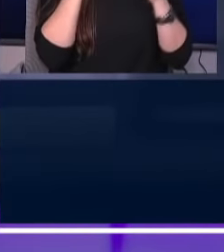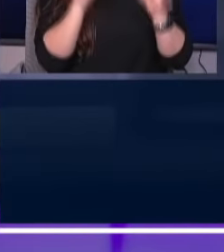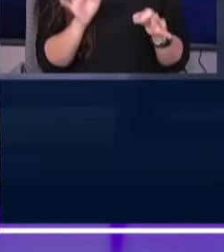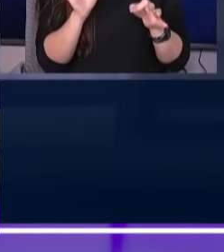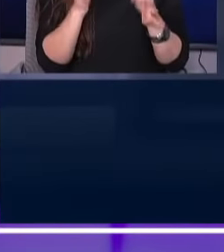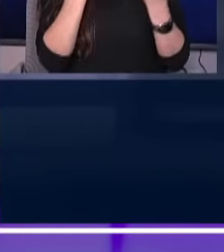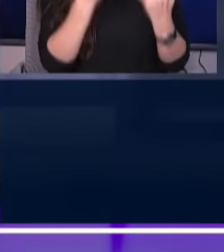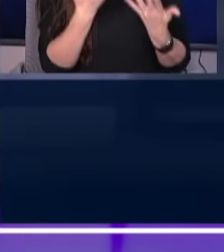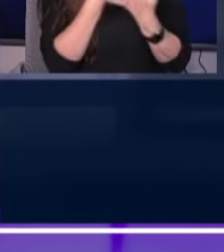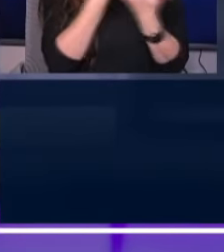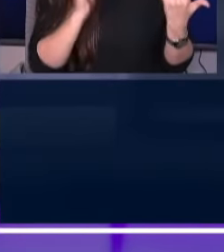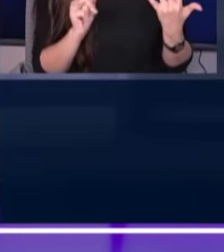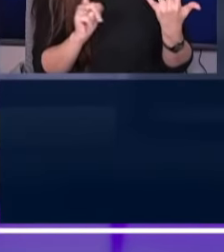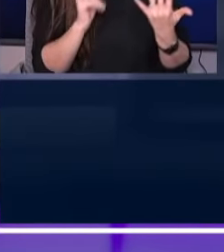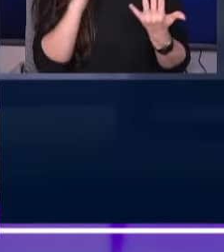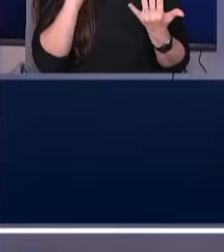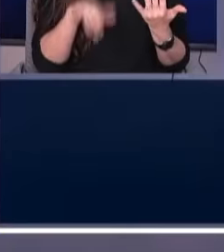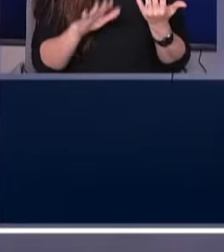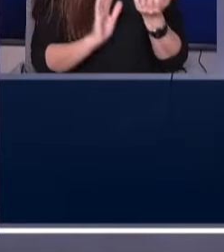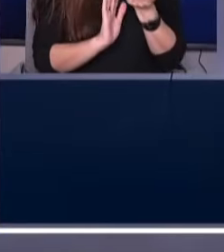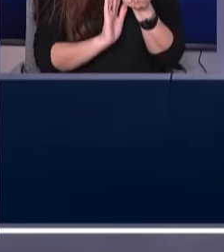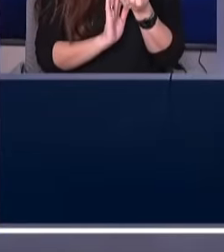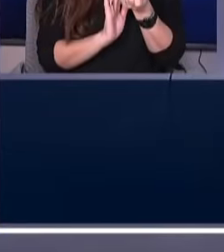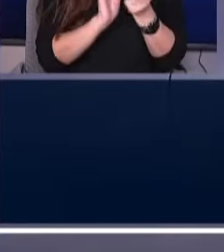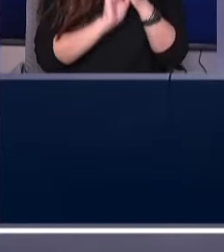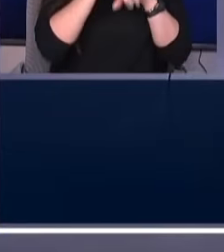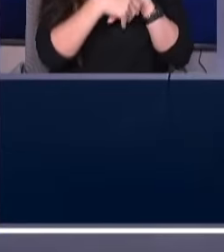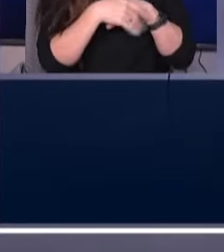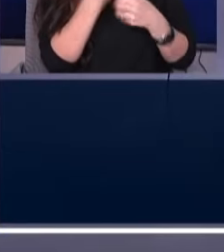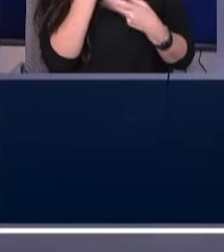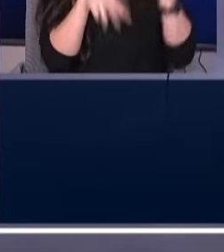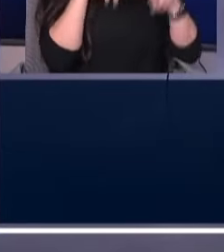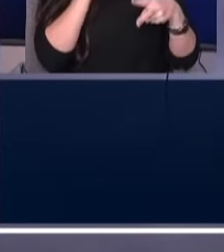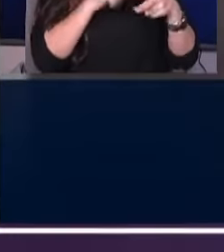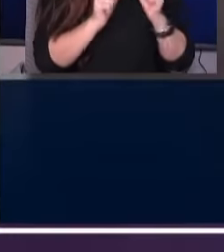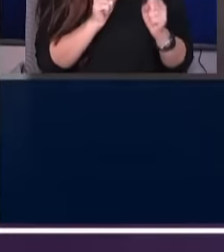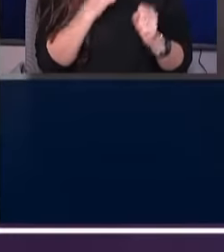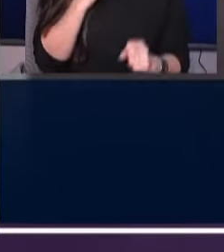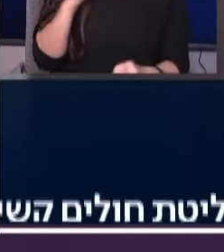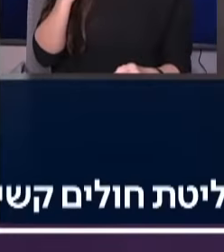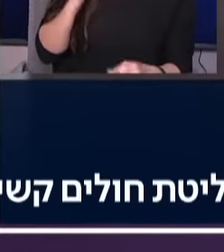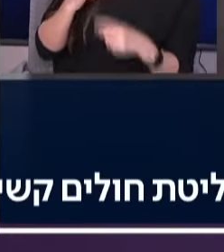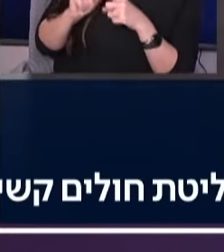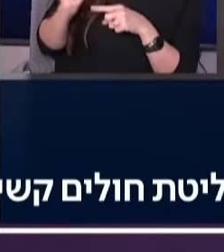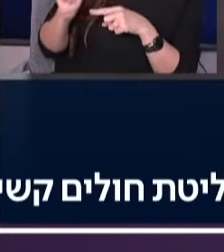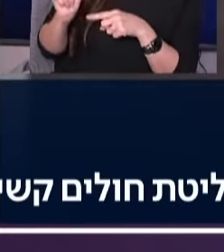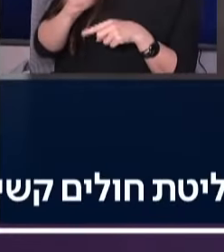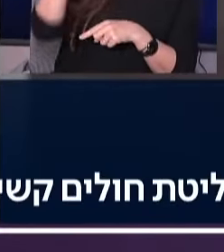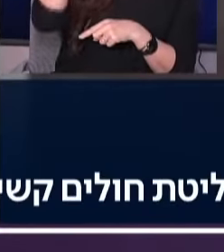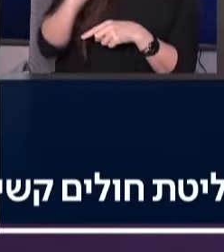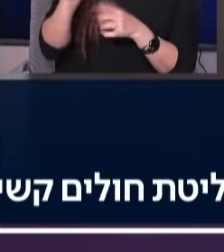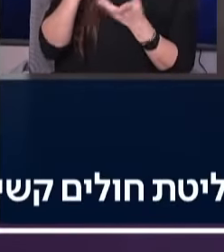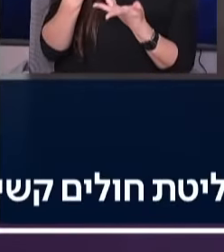לא ידועים, וזה גם ישליך על הטיפול בחולים הקשים. חשש במערכת הבריאות בדיוק מפני כך. כלומר, אנחנו לא נדע מה היקף